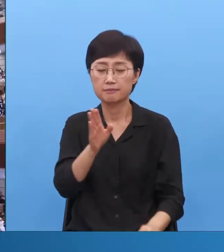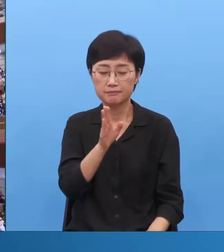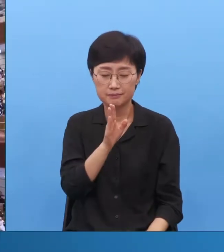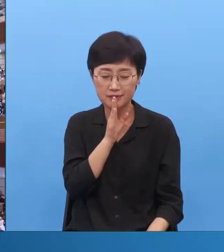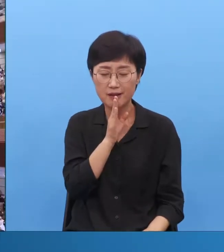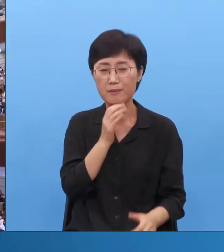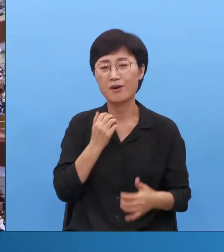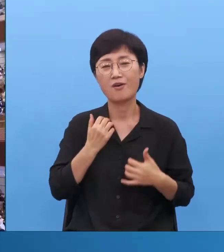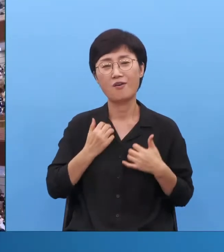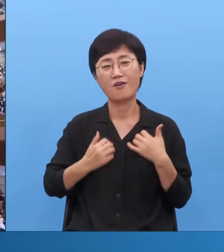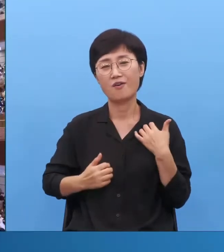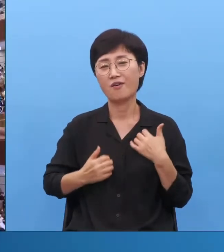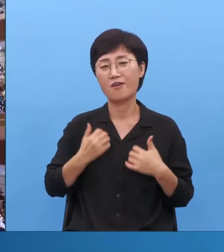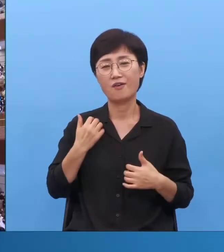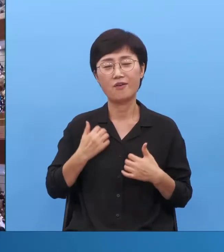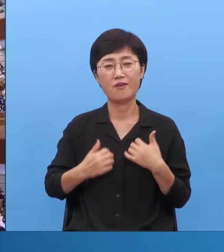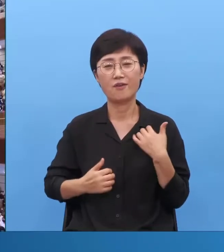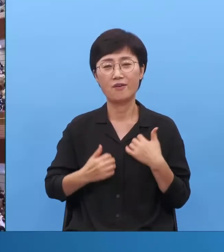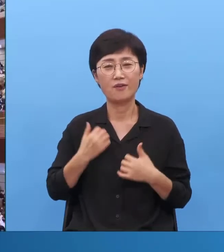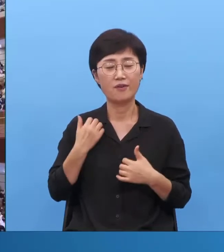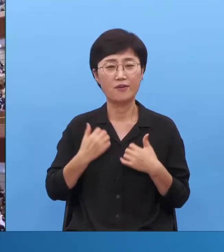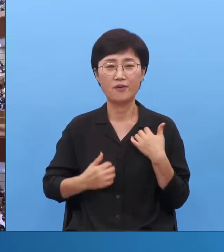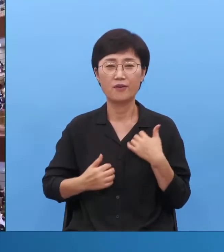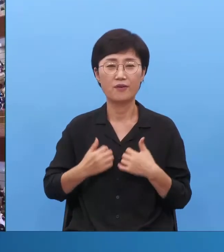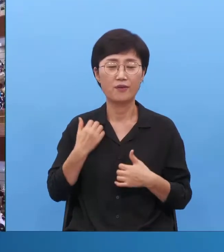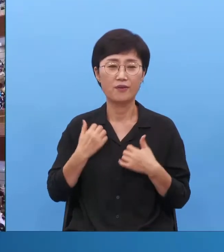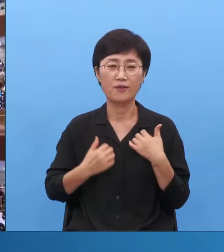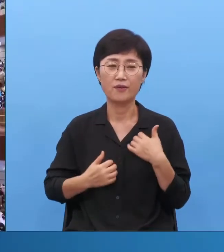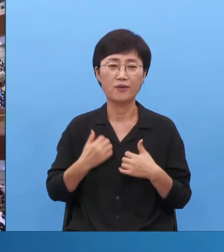전하기 참